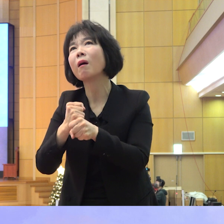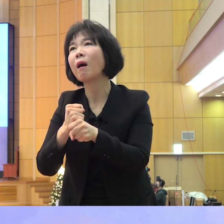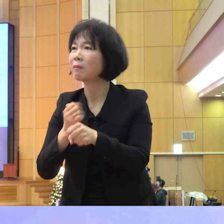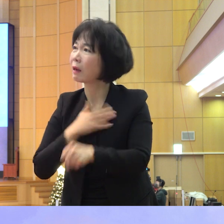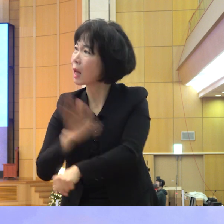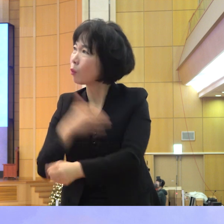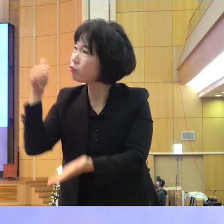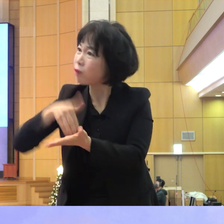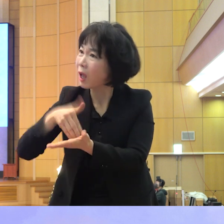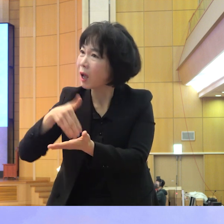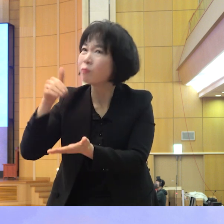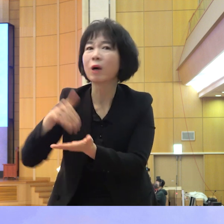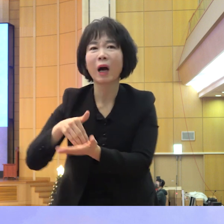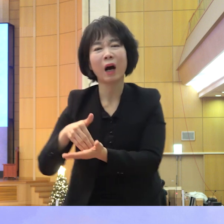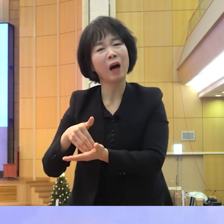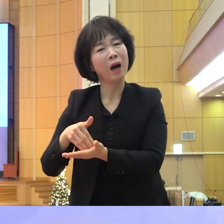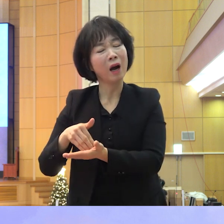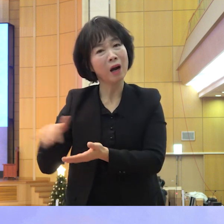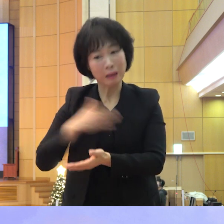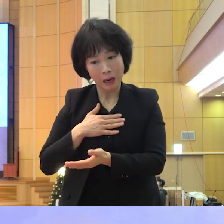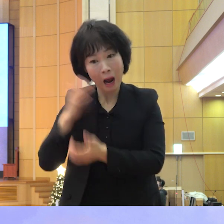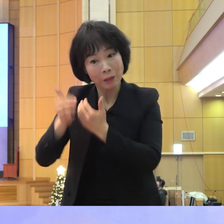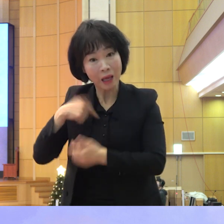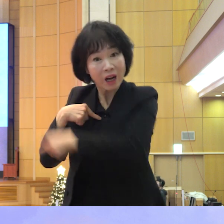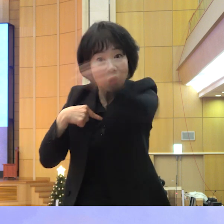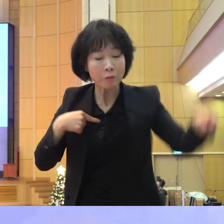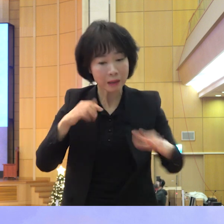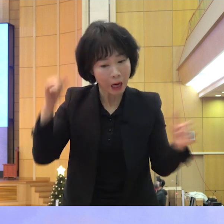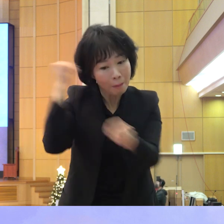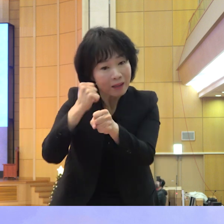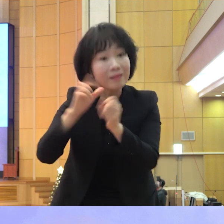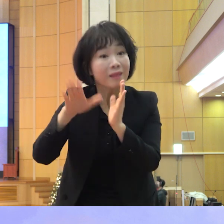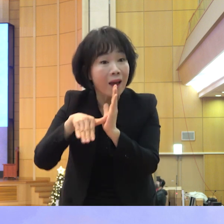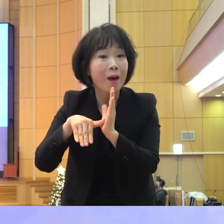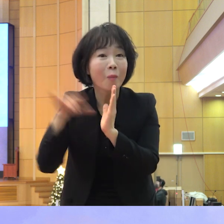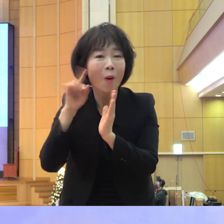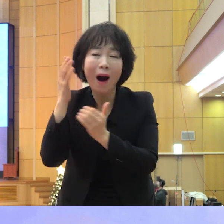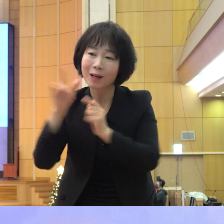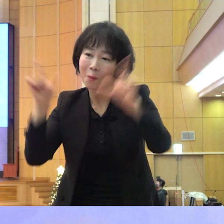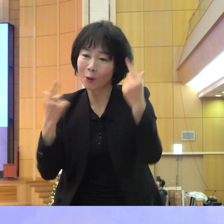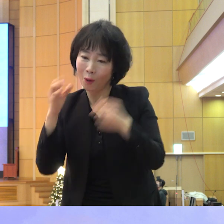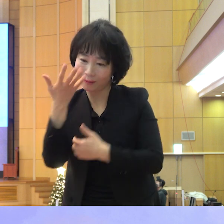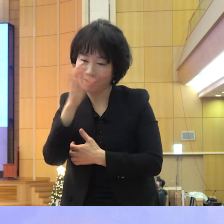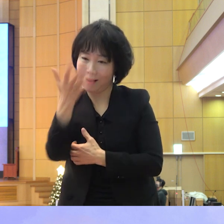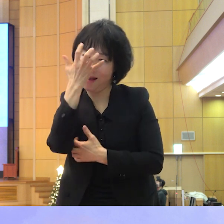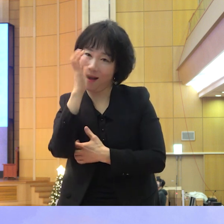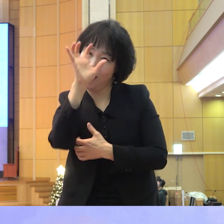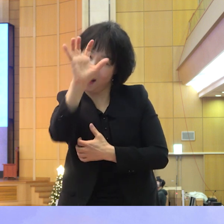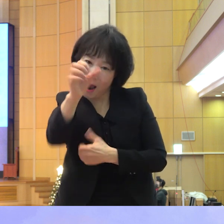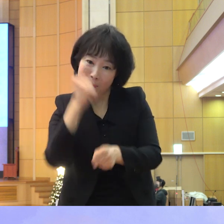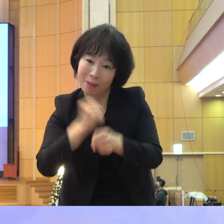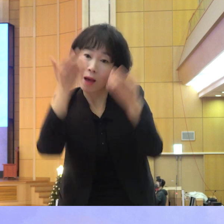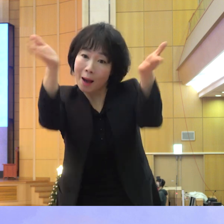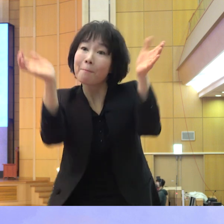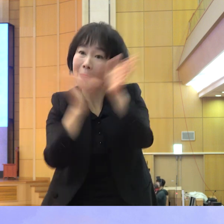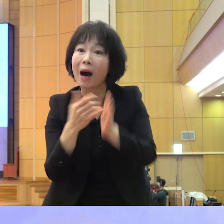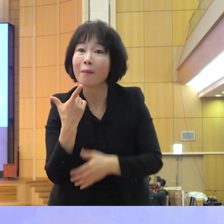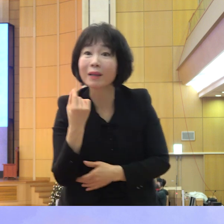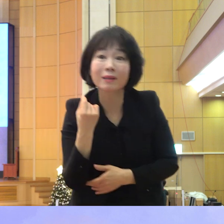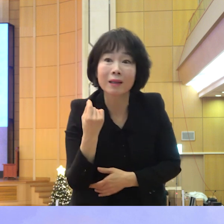근심하시고, 내가 사람을 지을 때에는 하나님의 형상과 모양으로